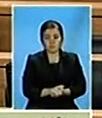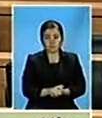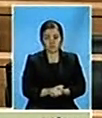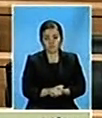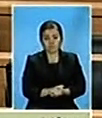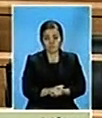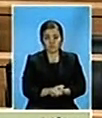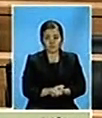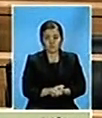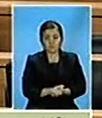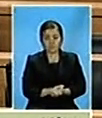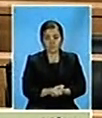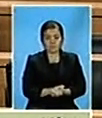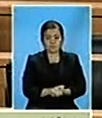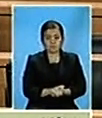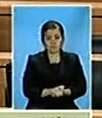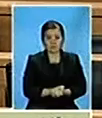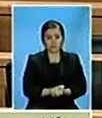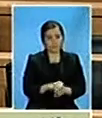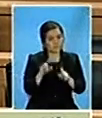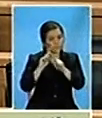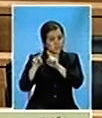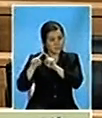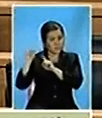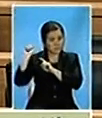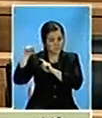เนี่ยต้องการประเภทอื่นเท่านั้นไม่ได้หมายความ